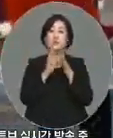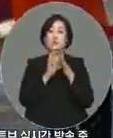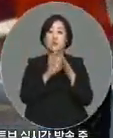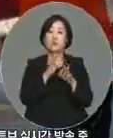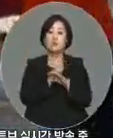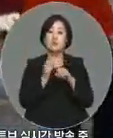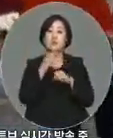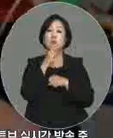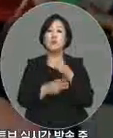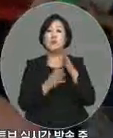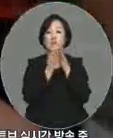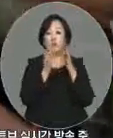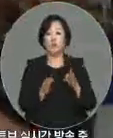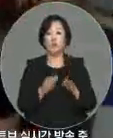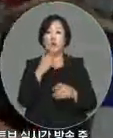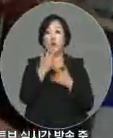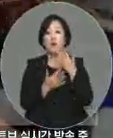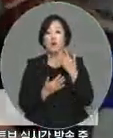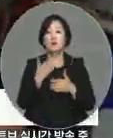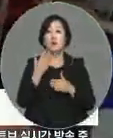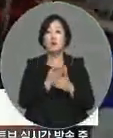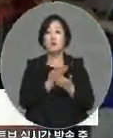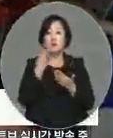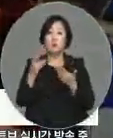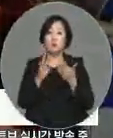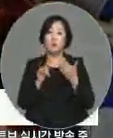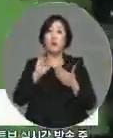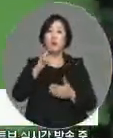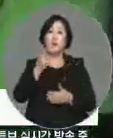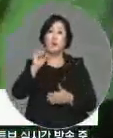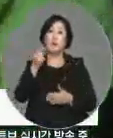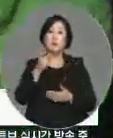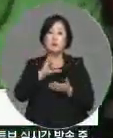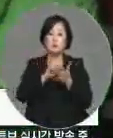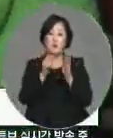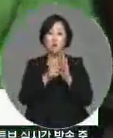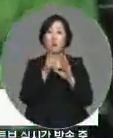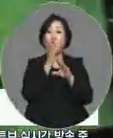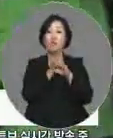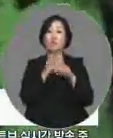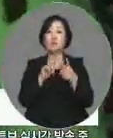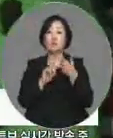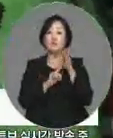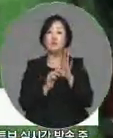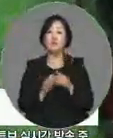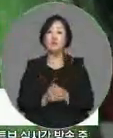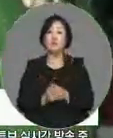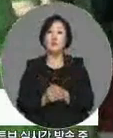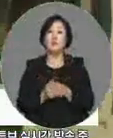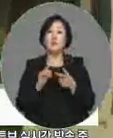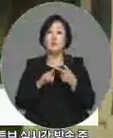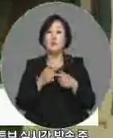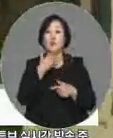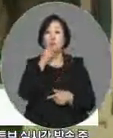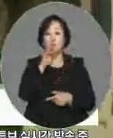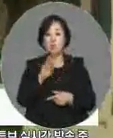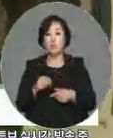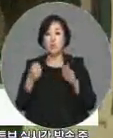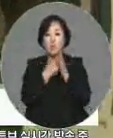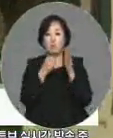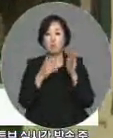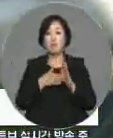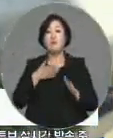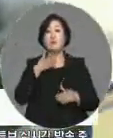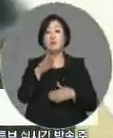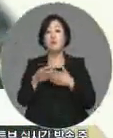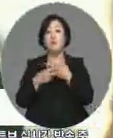최근 3년간 울산의 화상 환자 이송 건수는 100건대를 유지하고 있습니다. 하지만 보건복지부가 지정한 화상